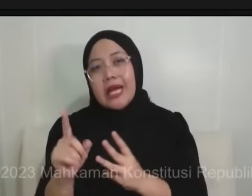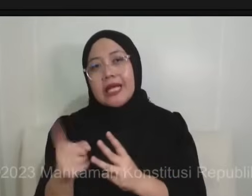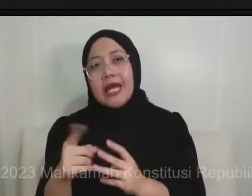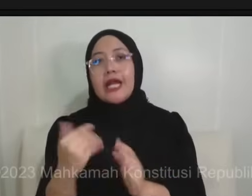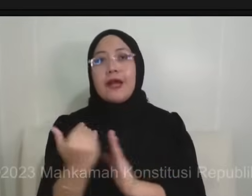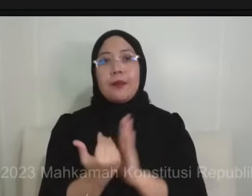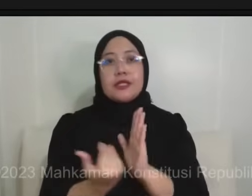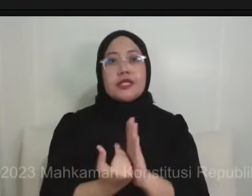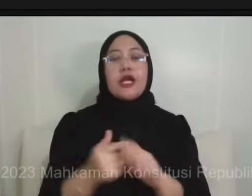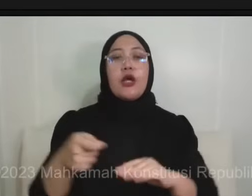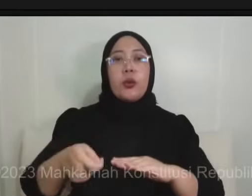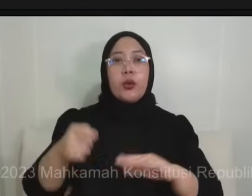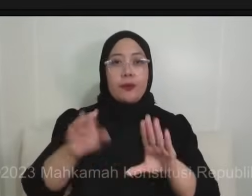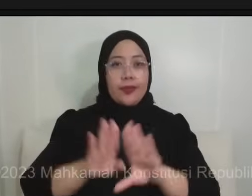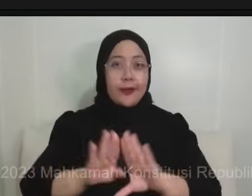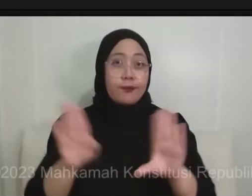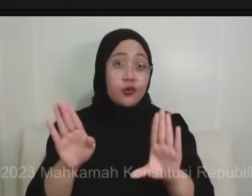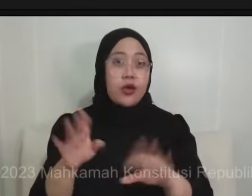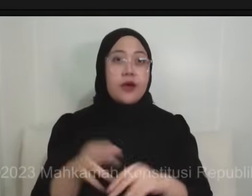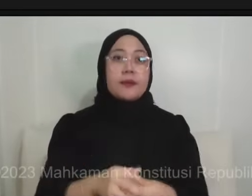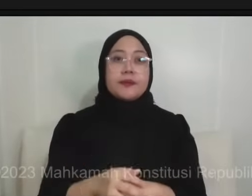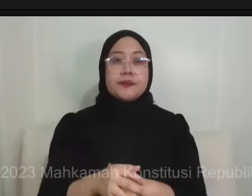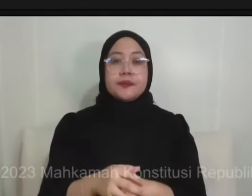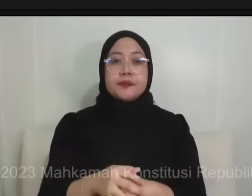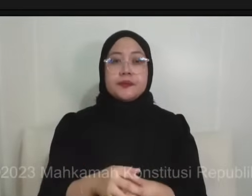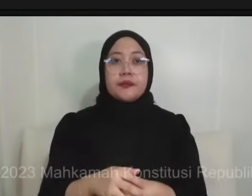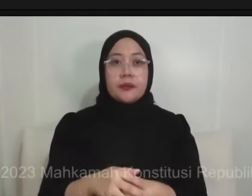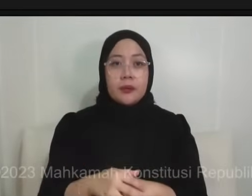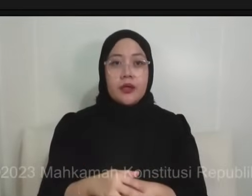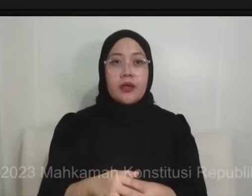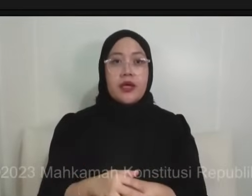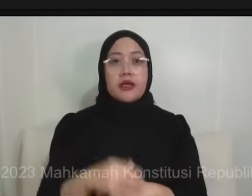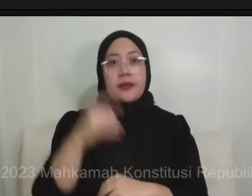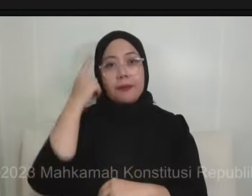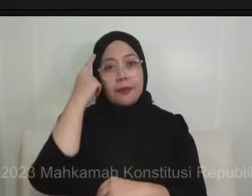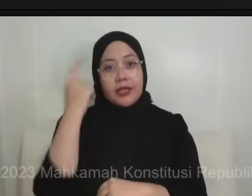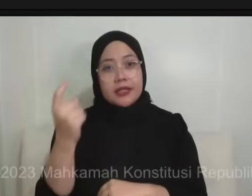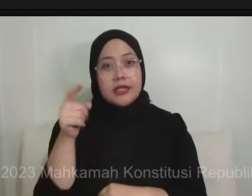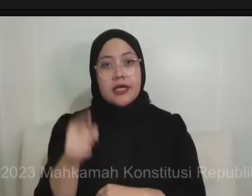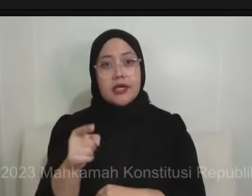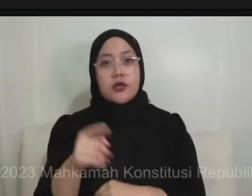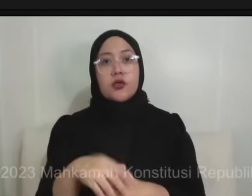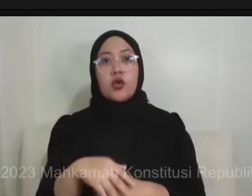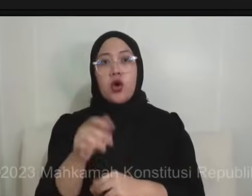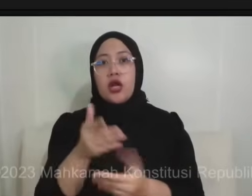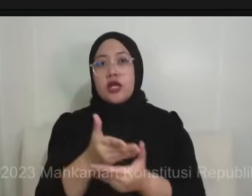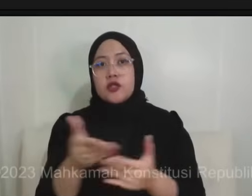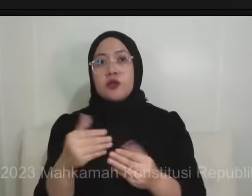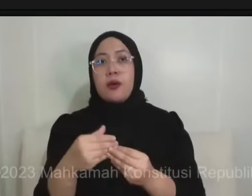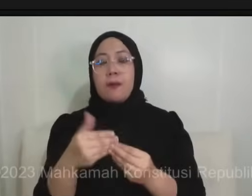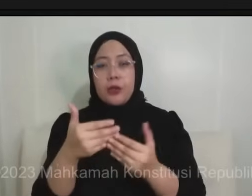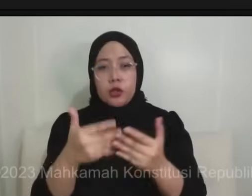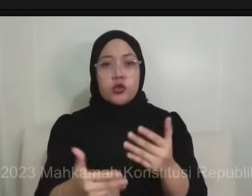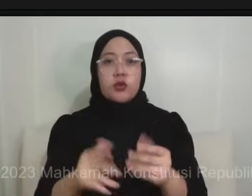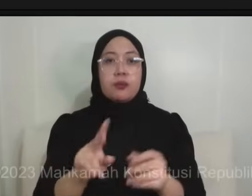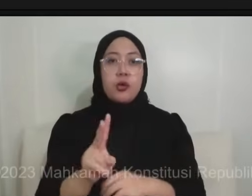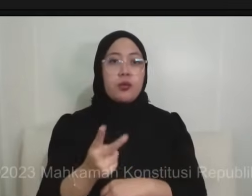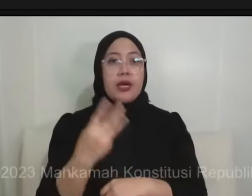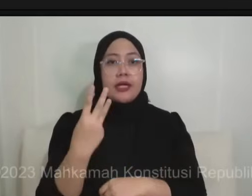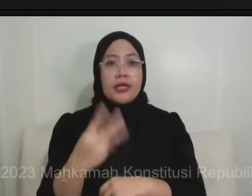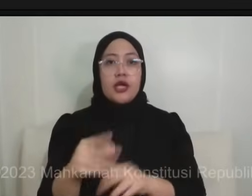terbuka Open legal Policy yang dipercayakan oleh para penyusun perubahan ke3 undang-undang Dasar